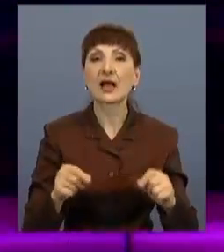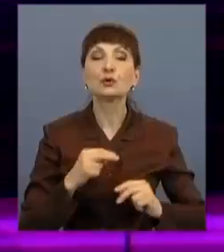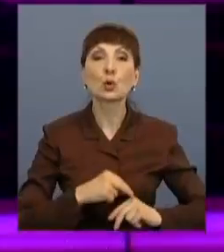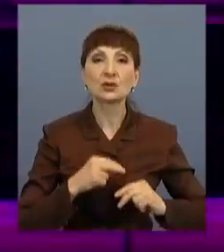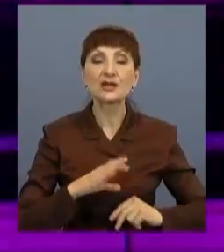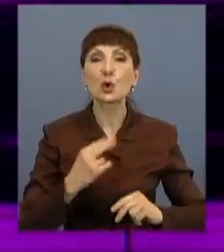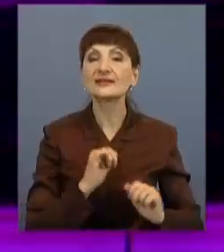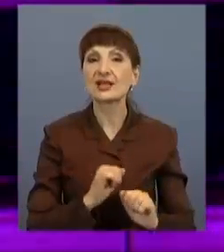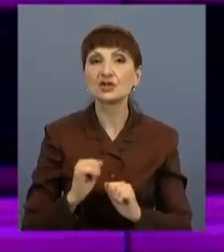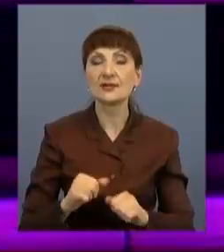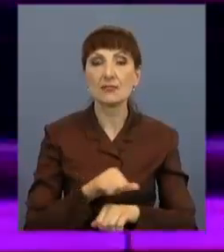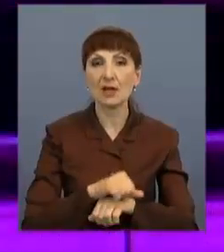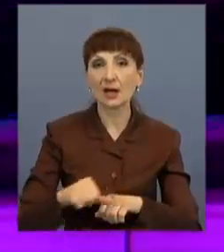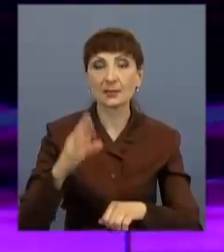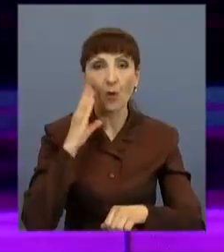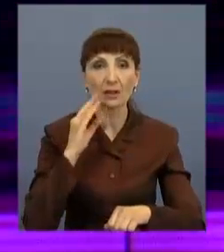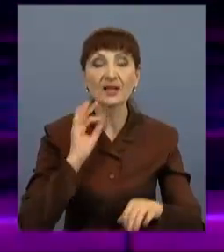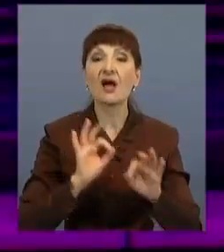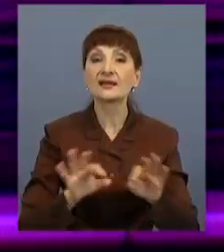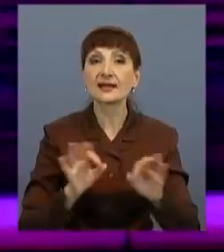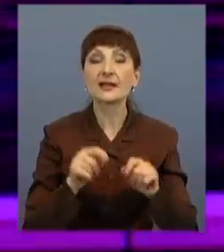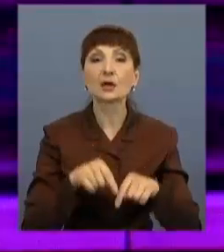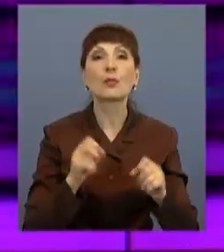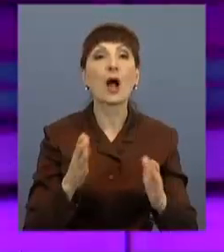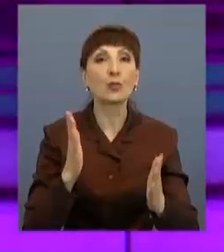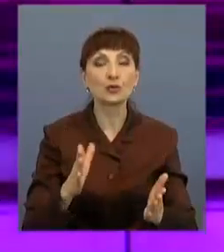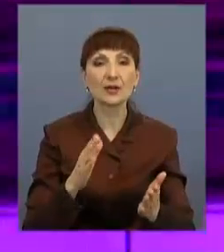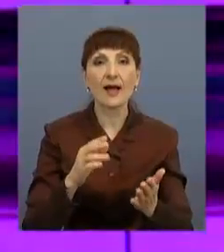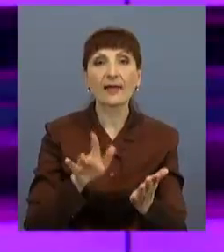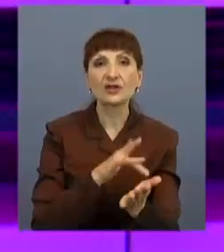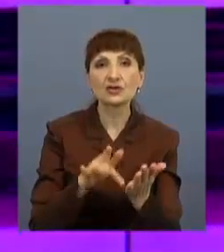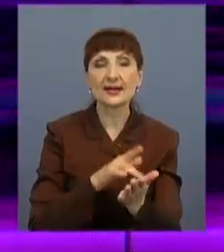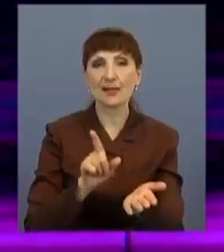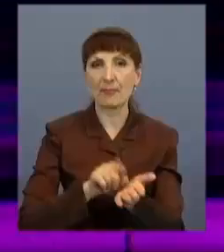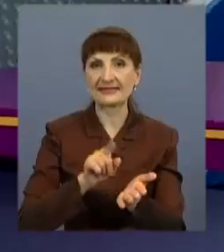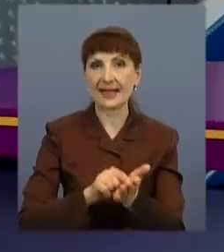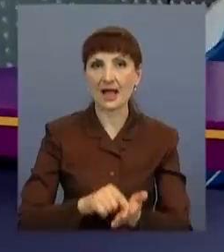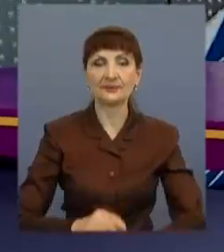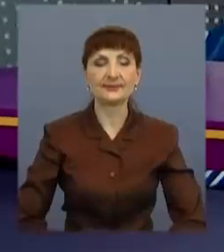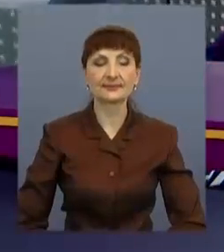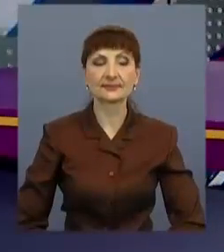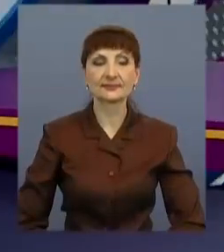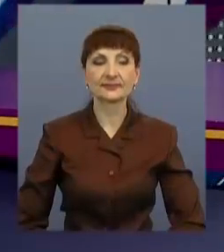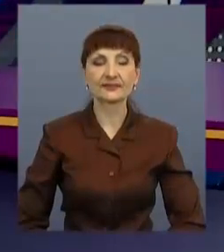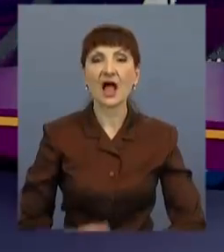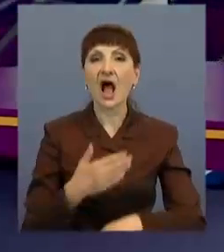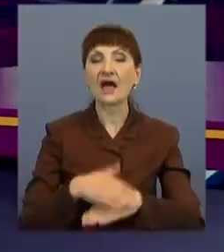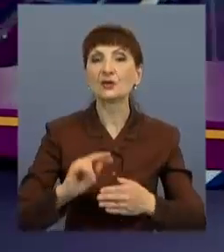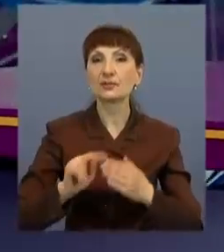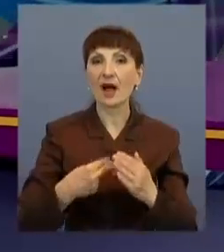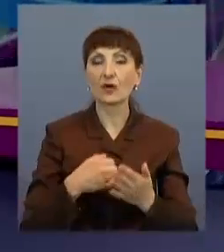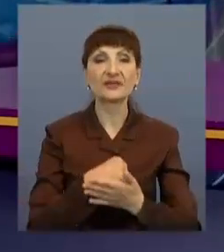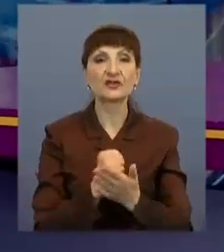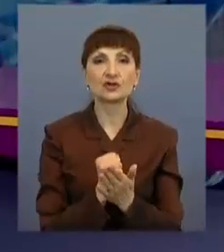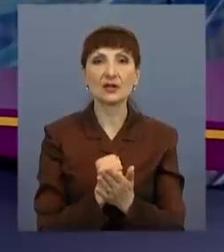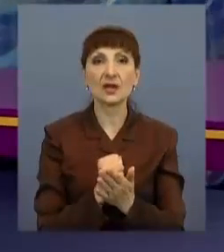труда, соцзащиты и миграции по Алматы рассказал о том, как будут начисляться пенсионные выплаты. Адресную справку,